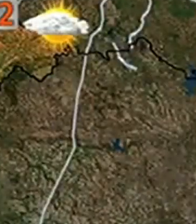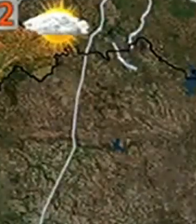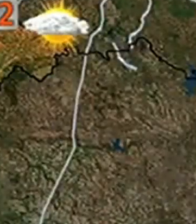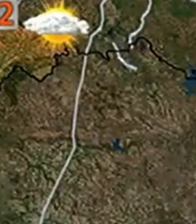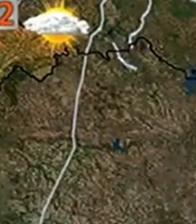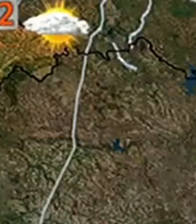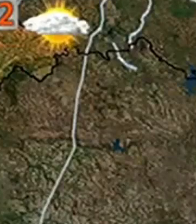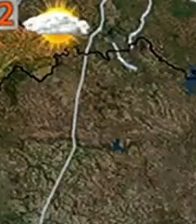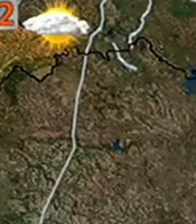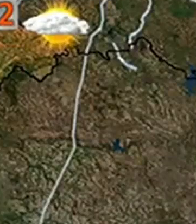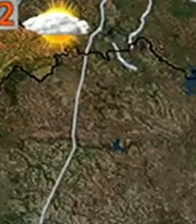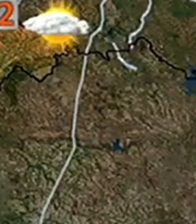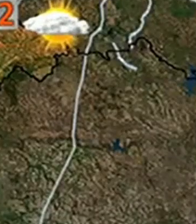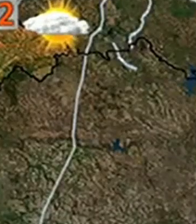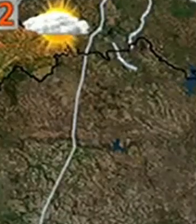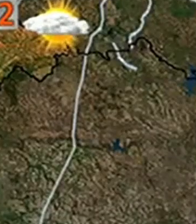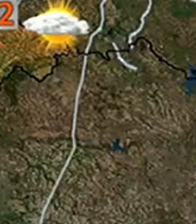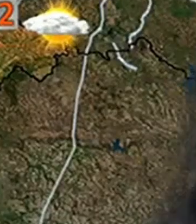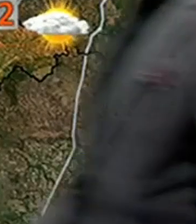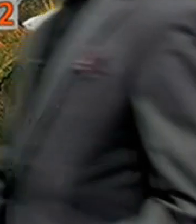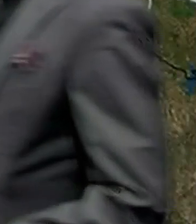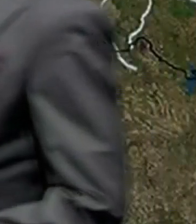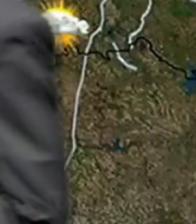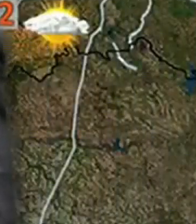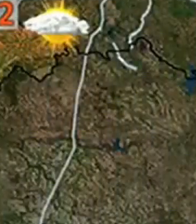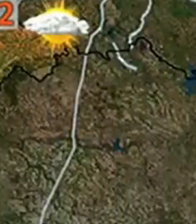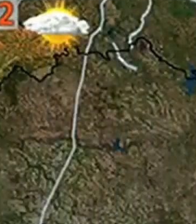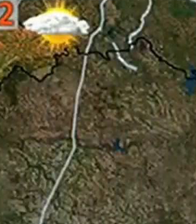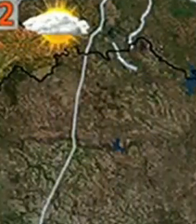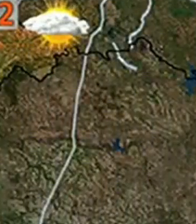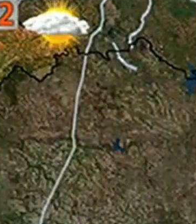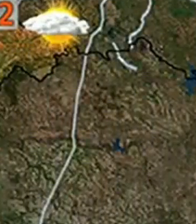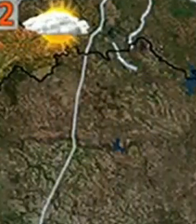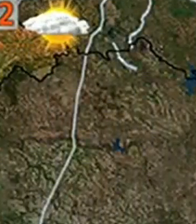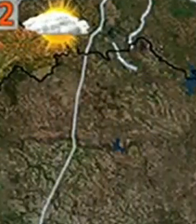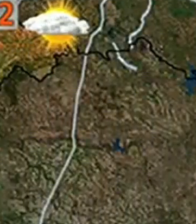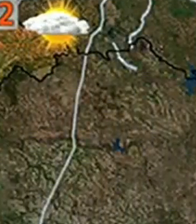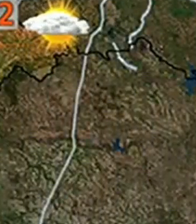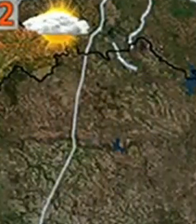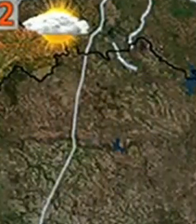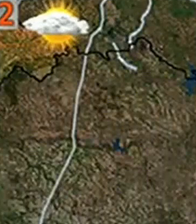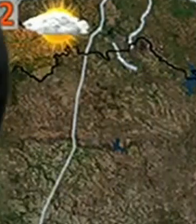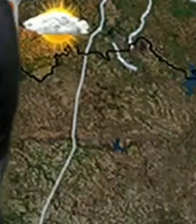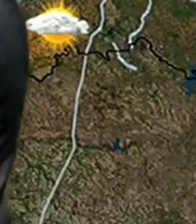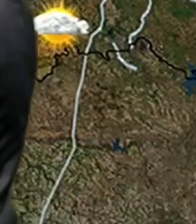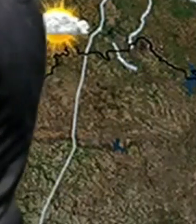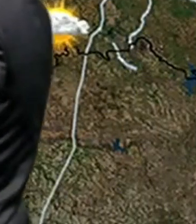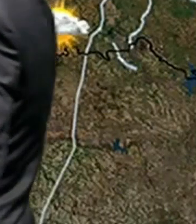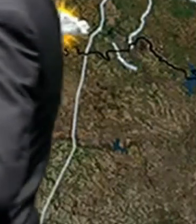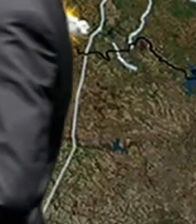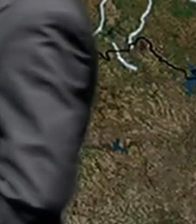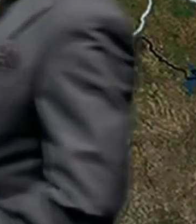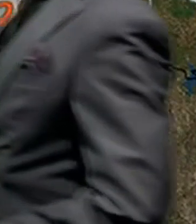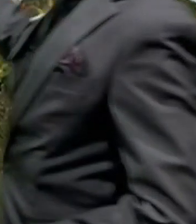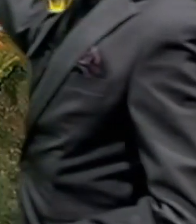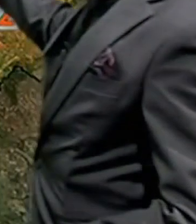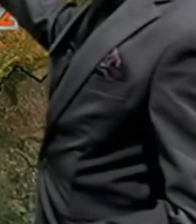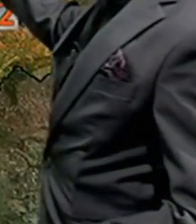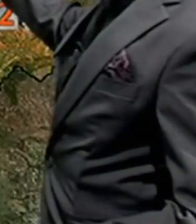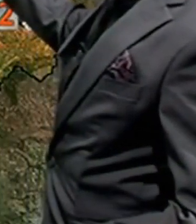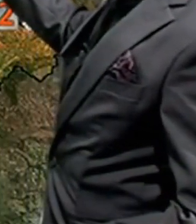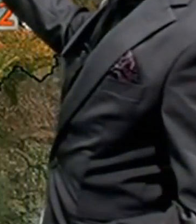province yeo ka moka go bontšha go tla ba go fiša re lebetse yona le go ka kwagola Tosca ke tše 30 gomme e tla ba e tshola dikarolo tša gona ka kwagola Rustenburg mo e bontšha